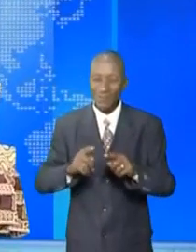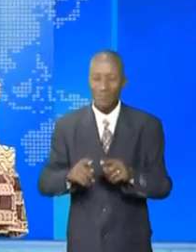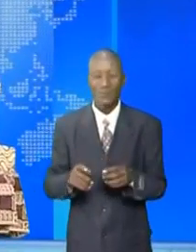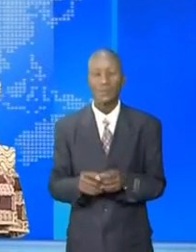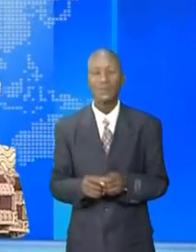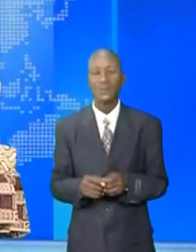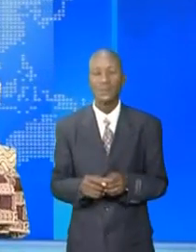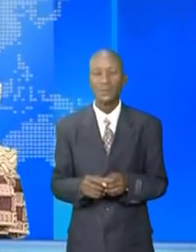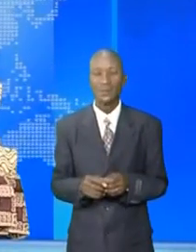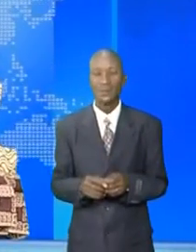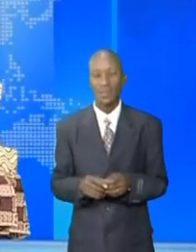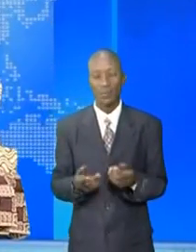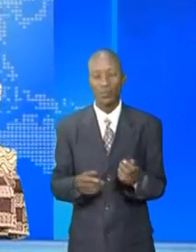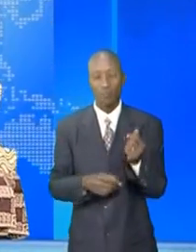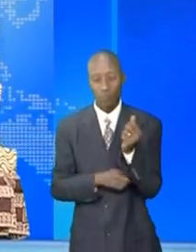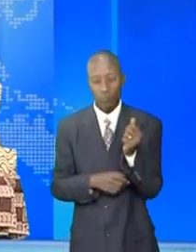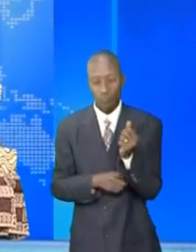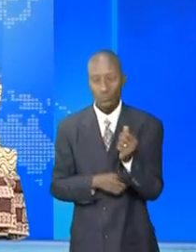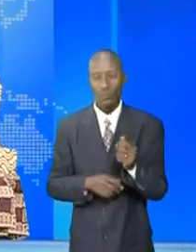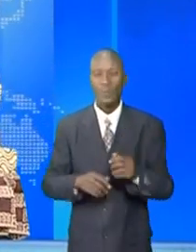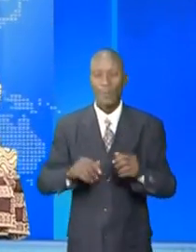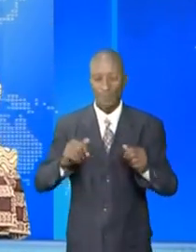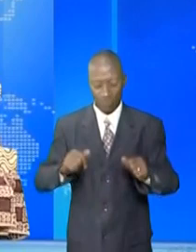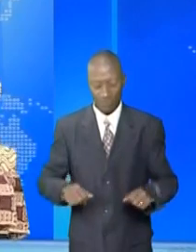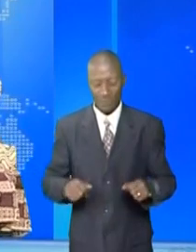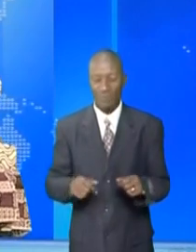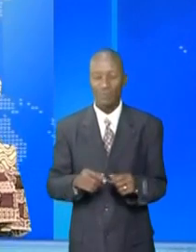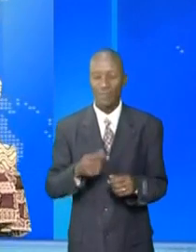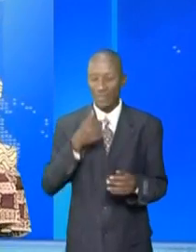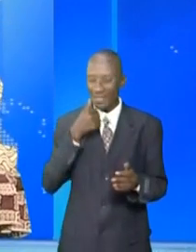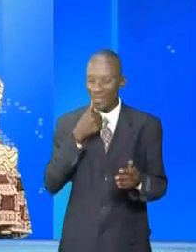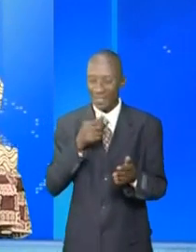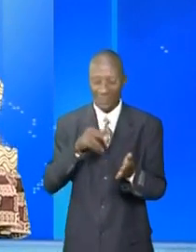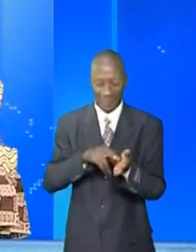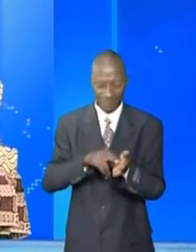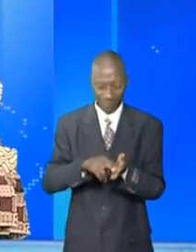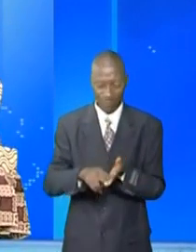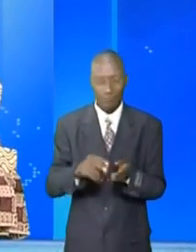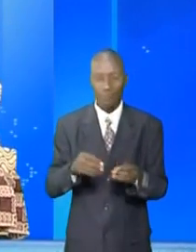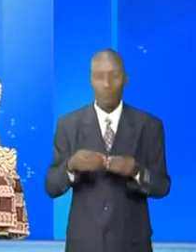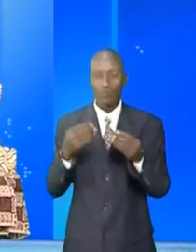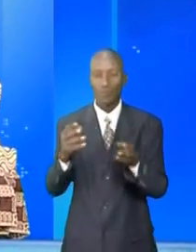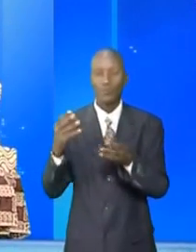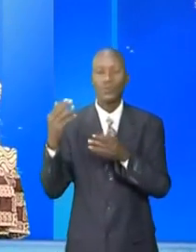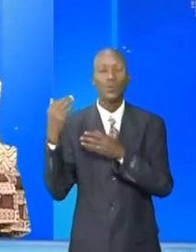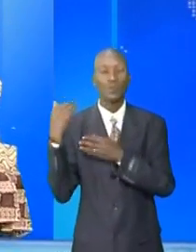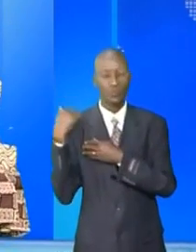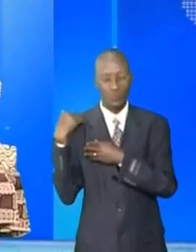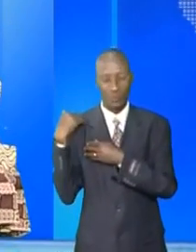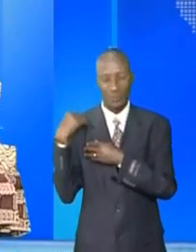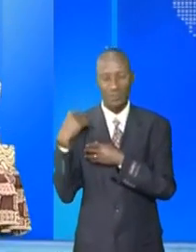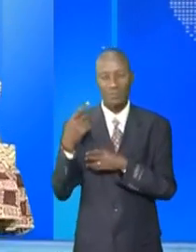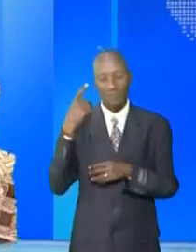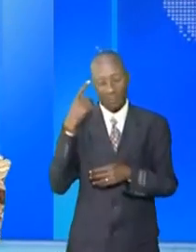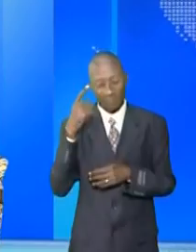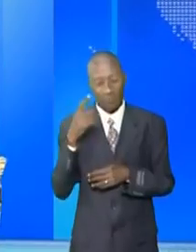possibilité d'introduire un recours gracieux auprès de l'autorité contractante en dehors 8 jours ouvrables à dater